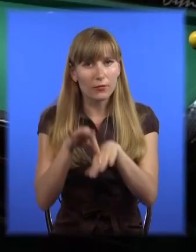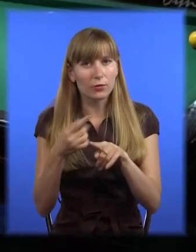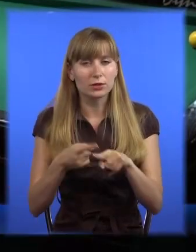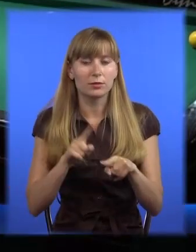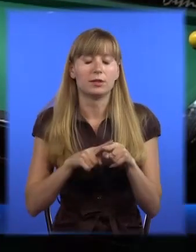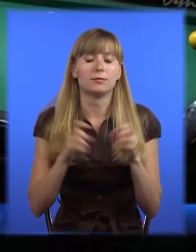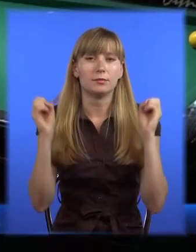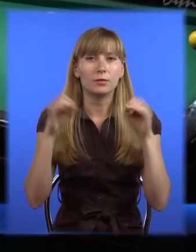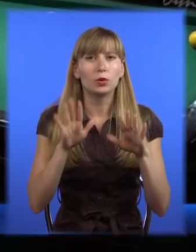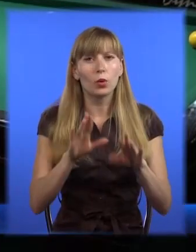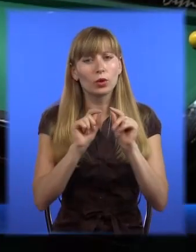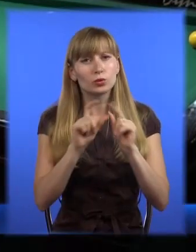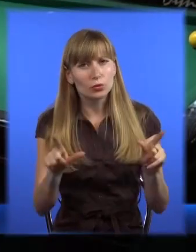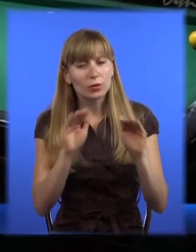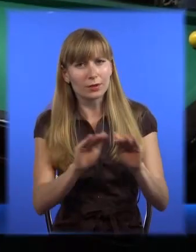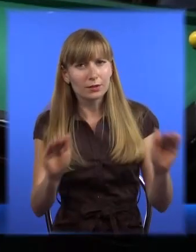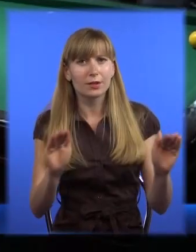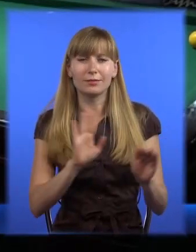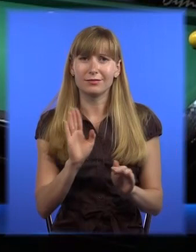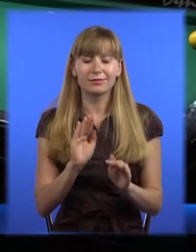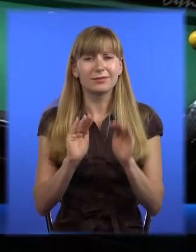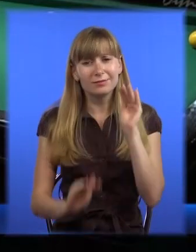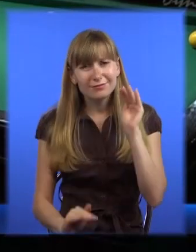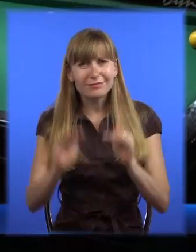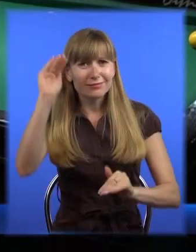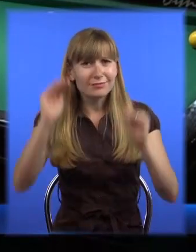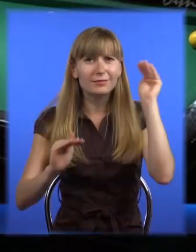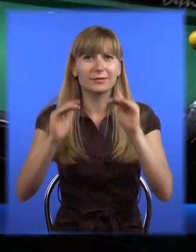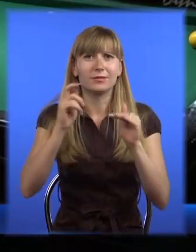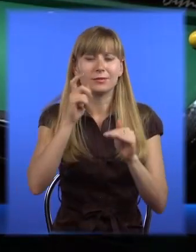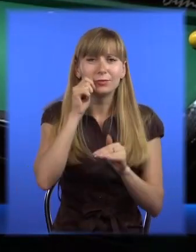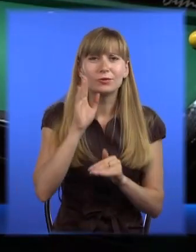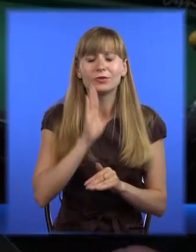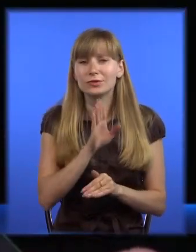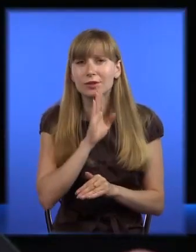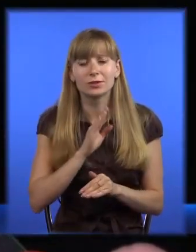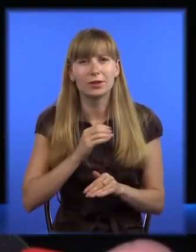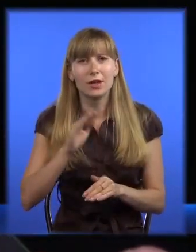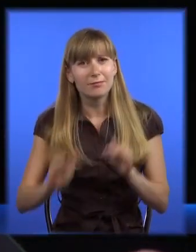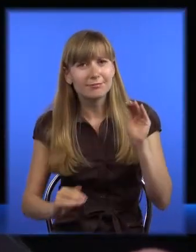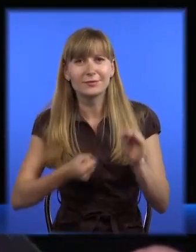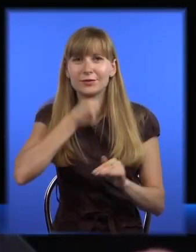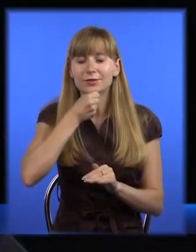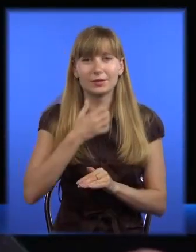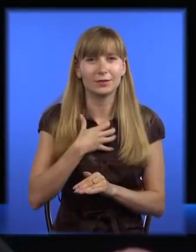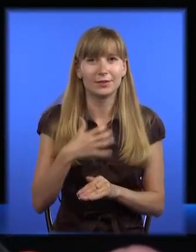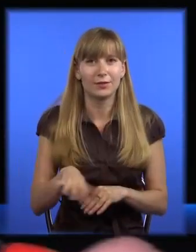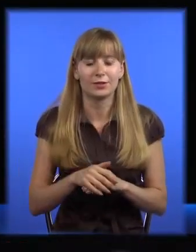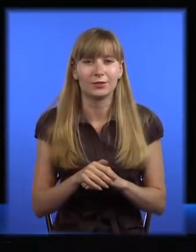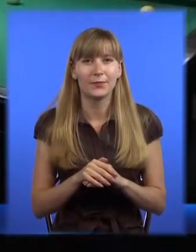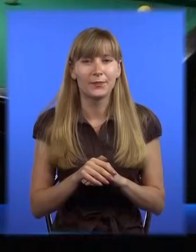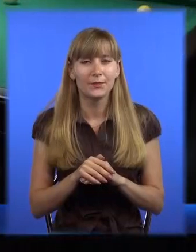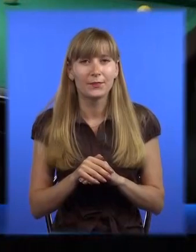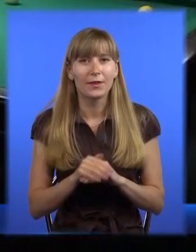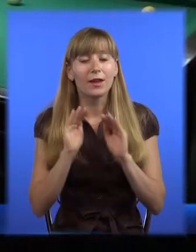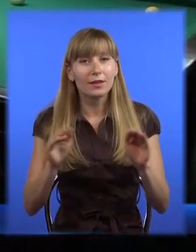такі мероприятия не тільки для школьників, проводимо для дітей, проводимо для мужчин, для жінок, проводимо для ветеранів. Да, звісно, в этом є определенний ефект. Да, некоторые